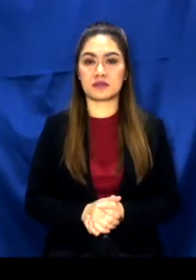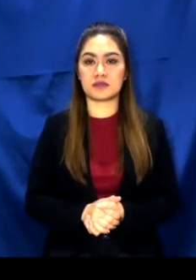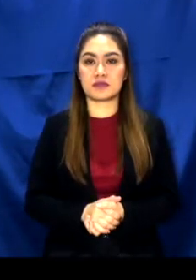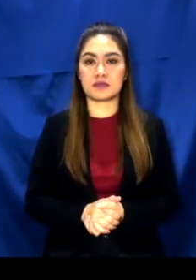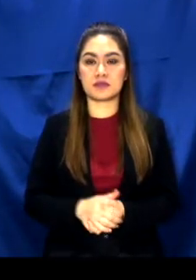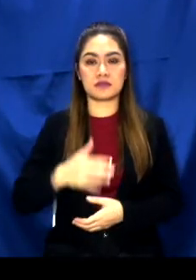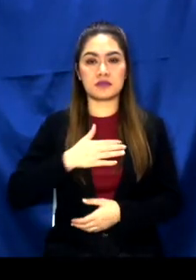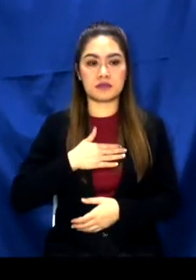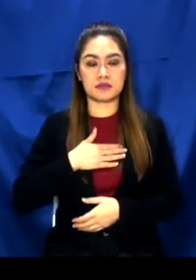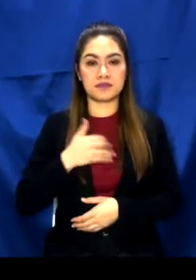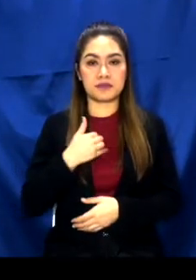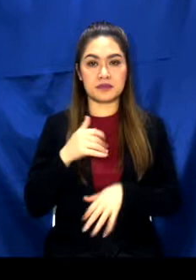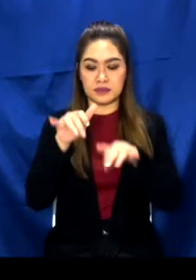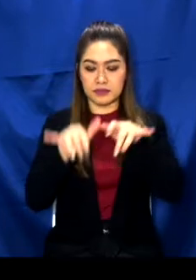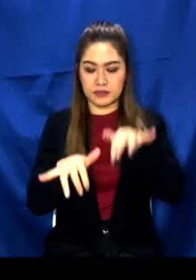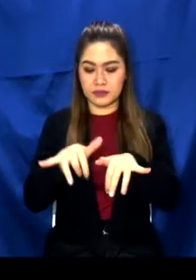เราก็จะพิมพ์ตัวหนังสือเข้าไป